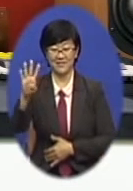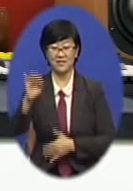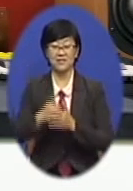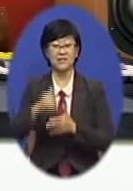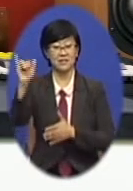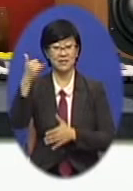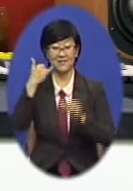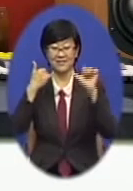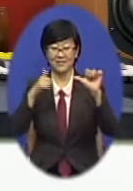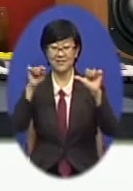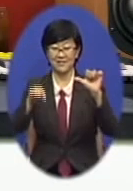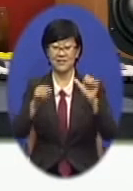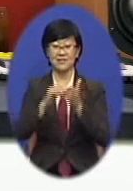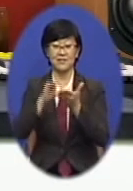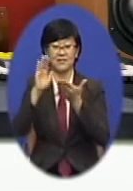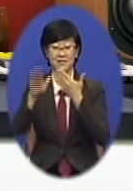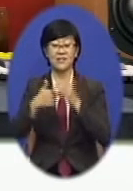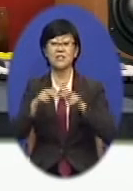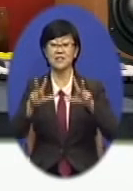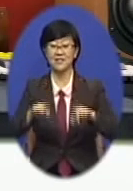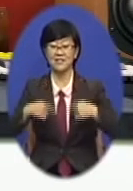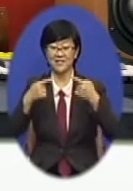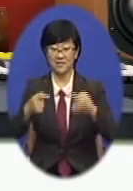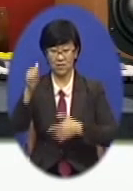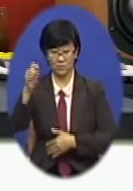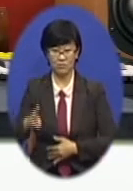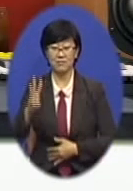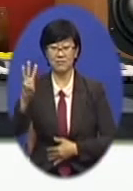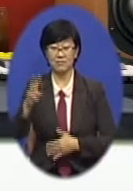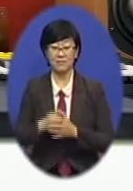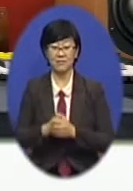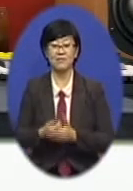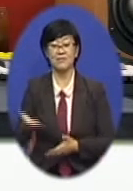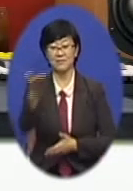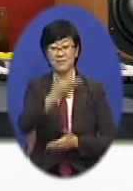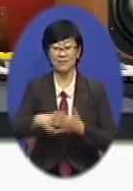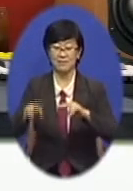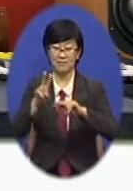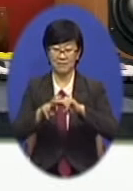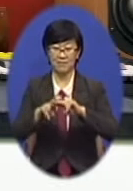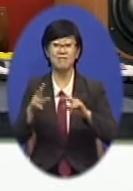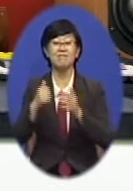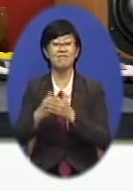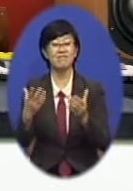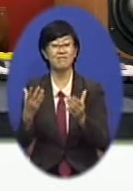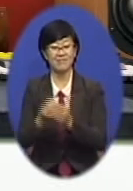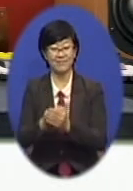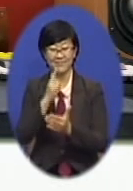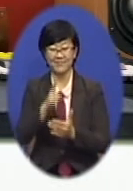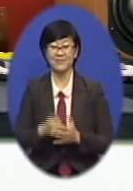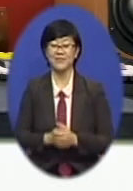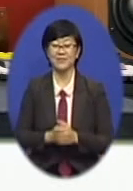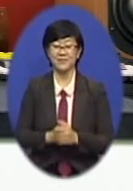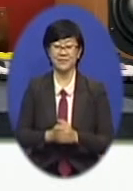ARS-060-608-1004 5번에 들어오셨어요. 지금 노래하실 분은 3번이십니다. 여러분 우물정자를 눌러주세요.